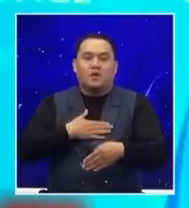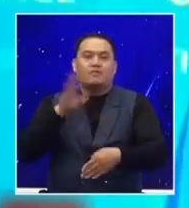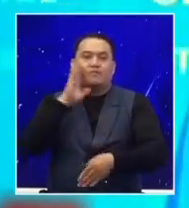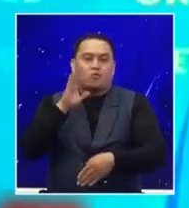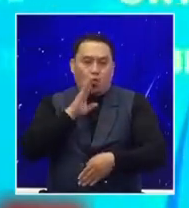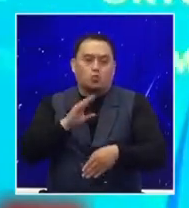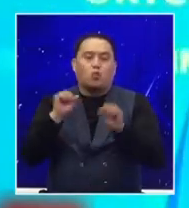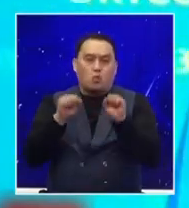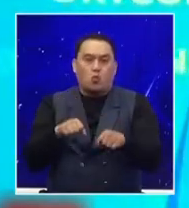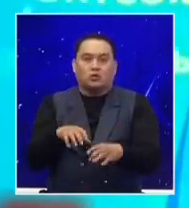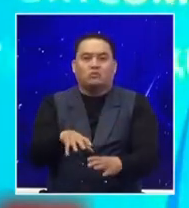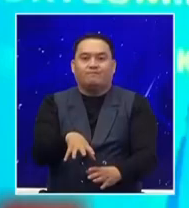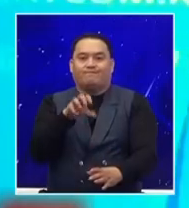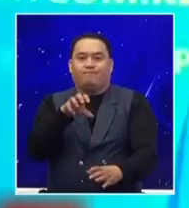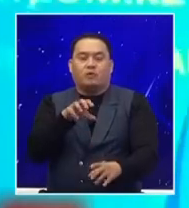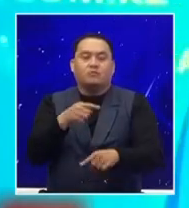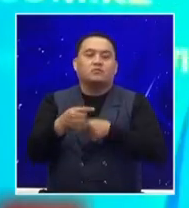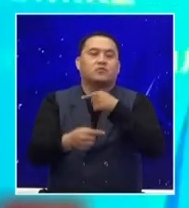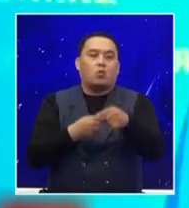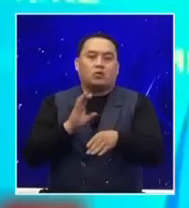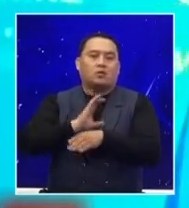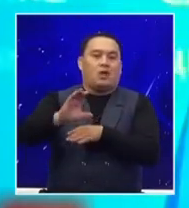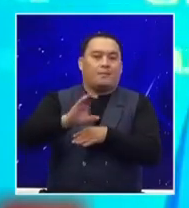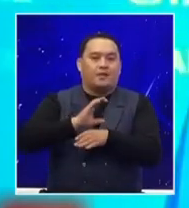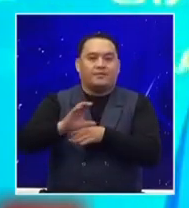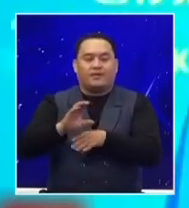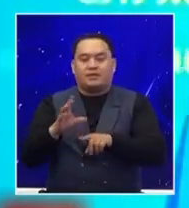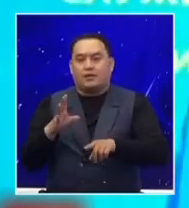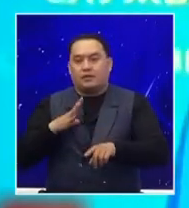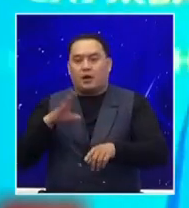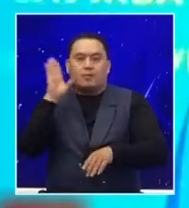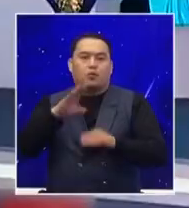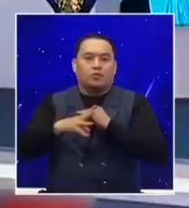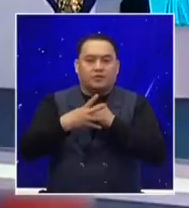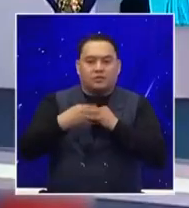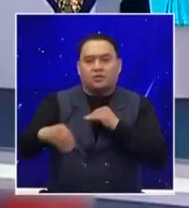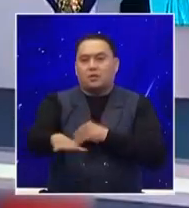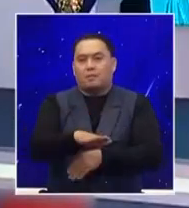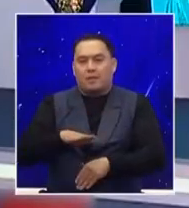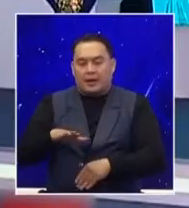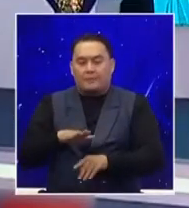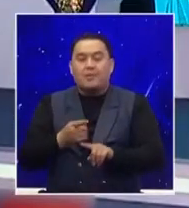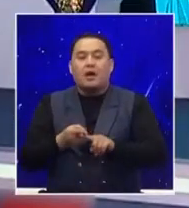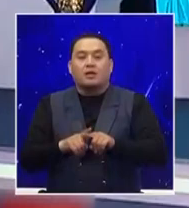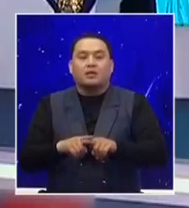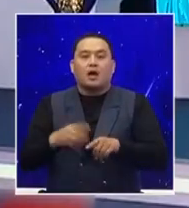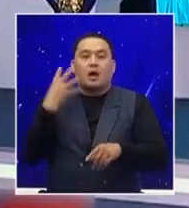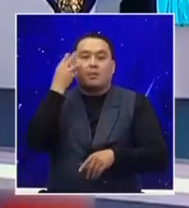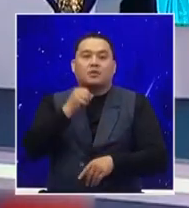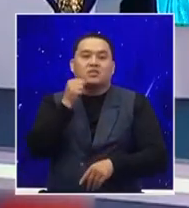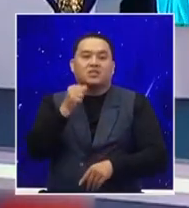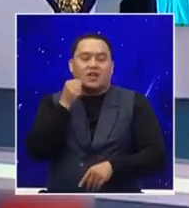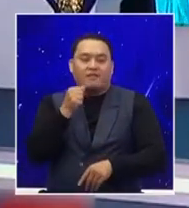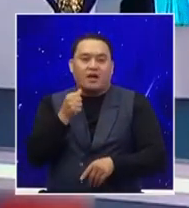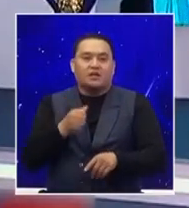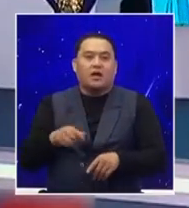было насосами второго подъема довести до поливных земель. Именно где свеклу мы сеем,